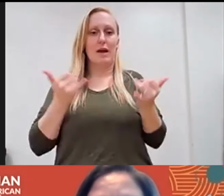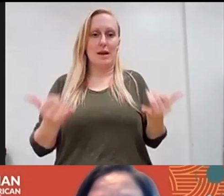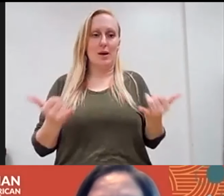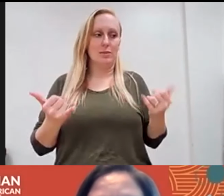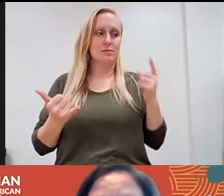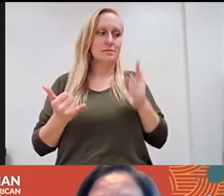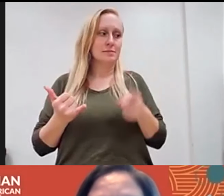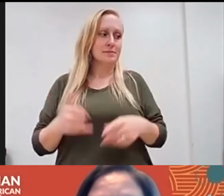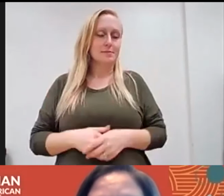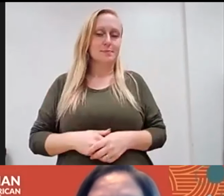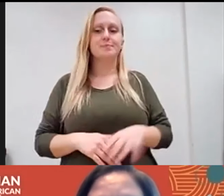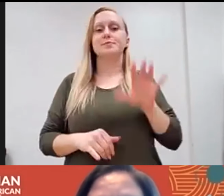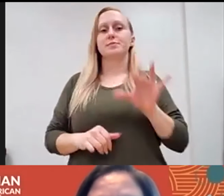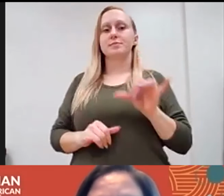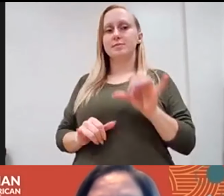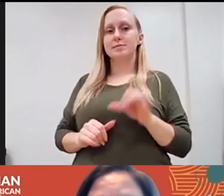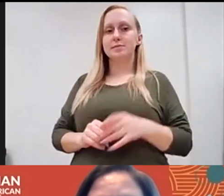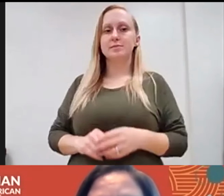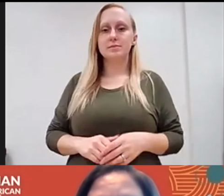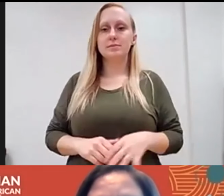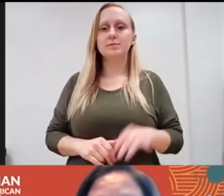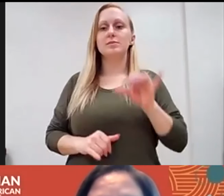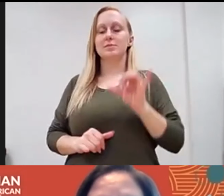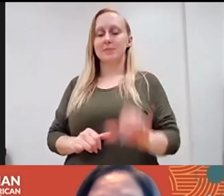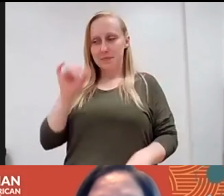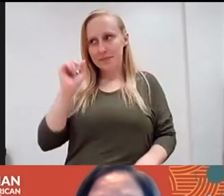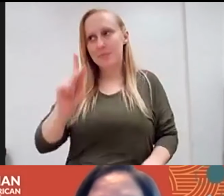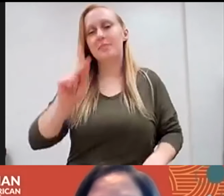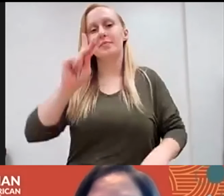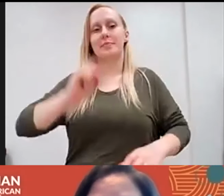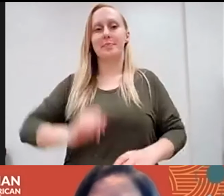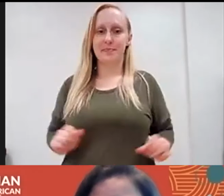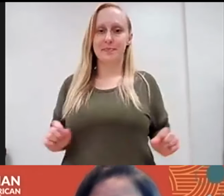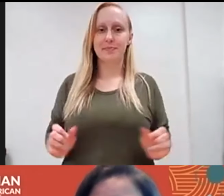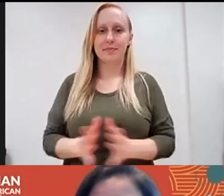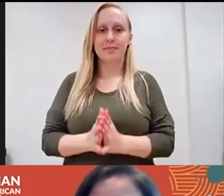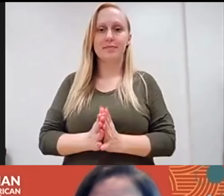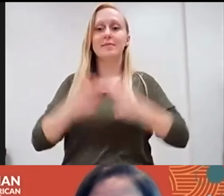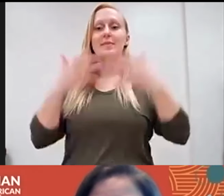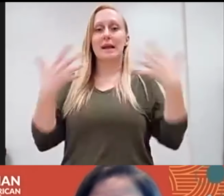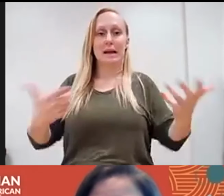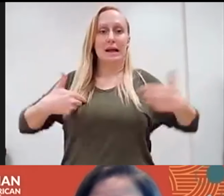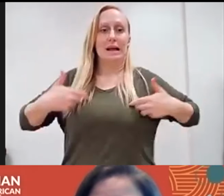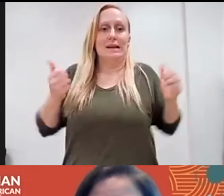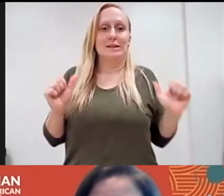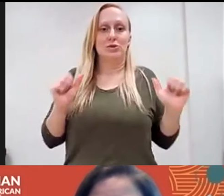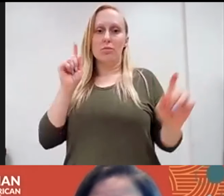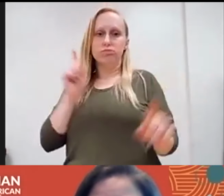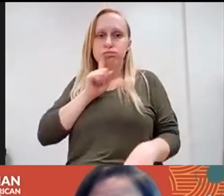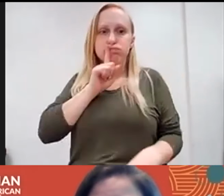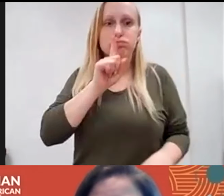لدينا مترجمين فوريين يترجمون مباشرة. نعم.